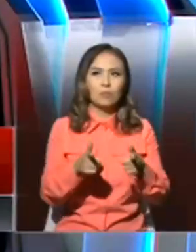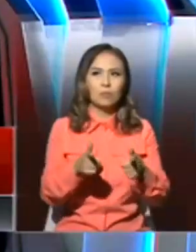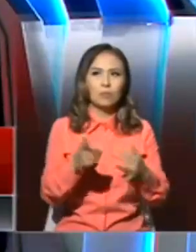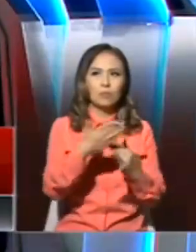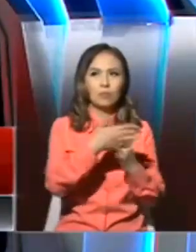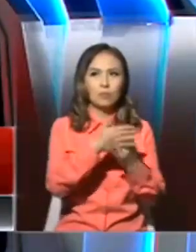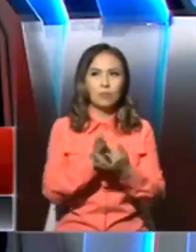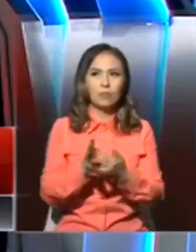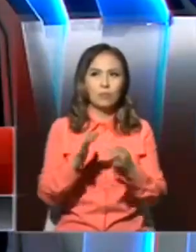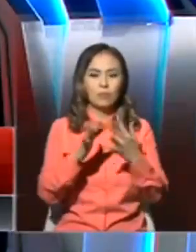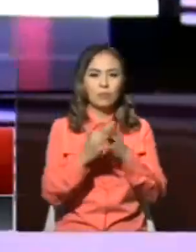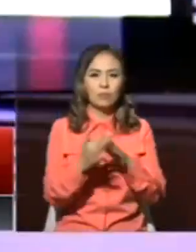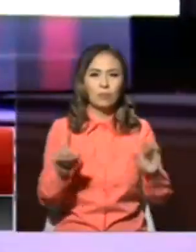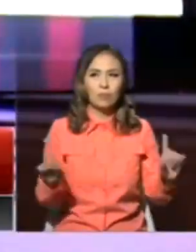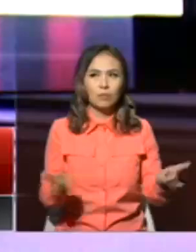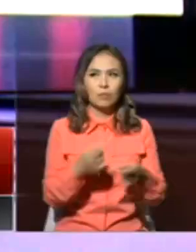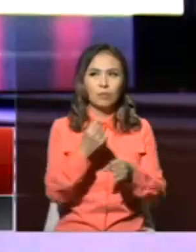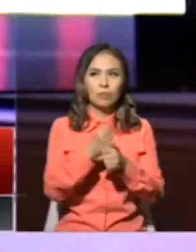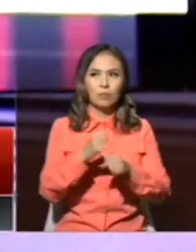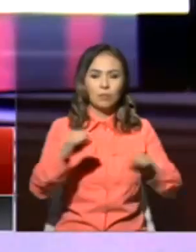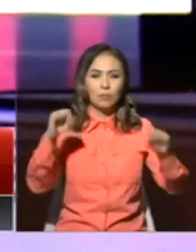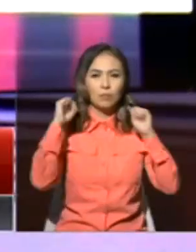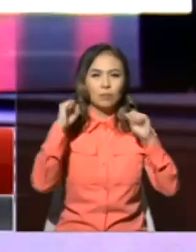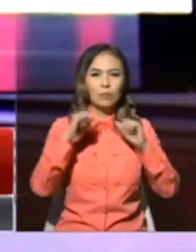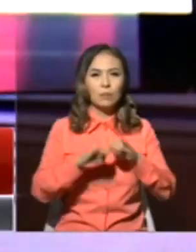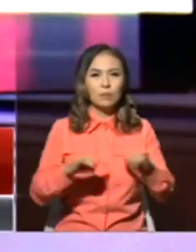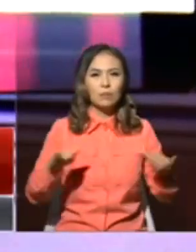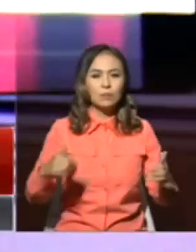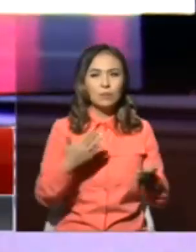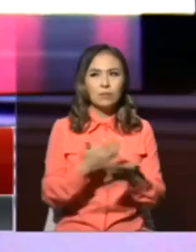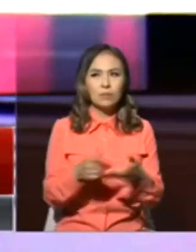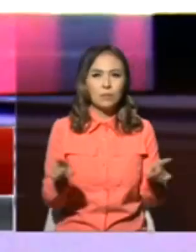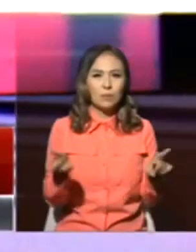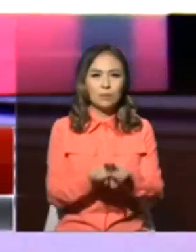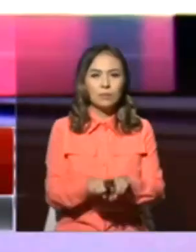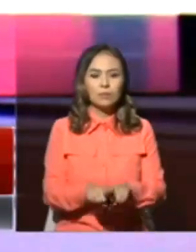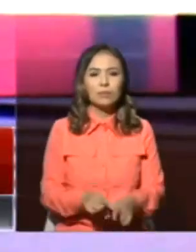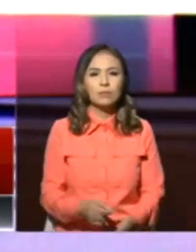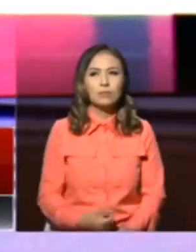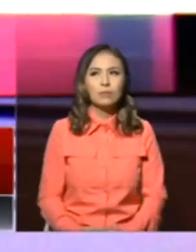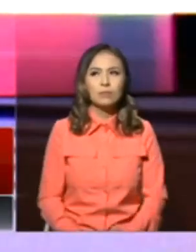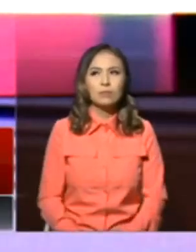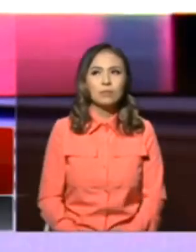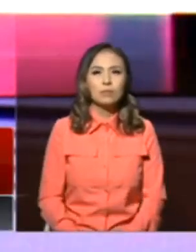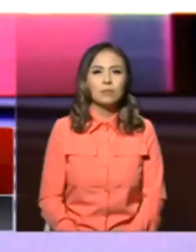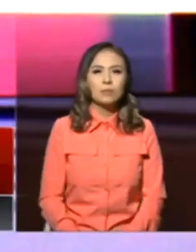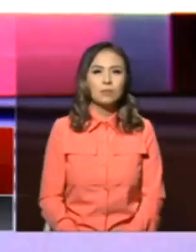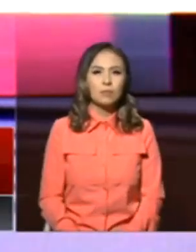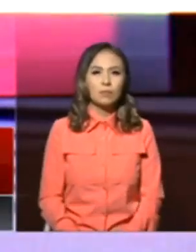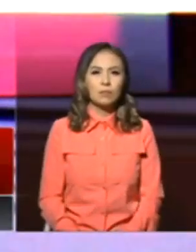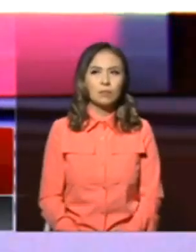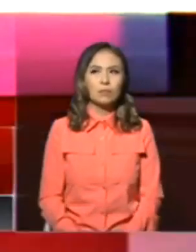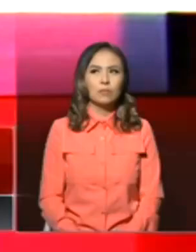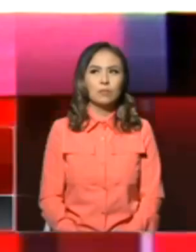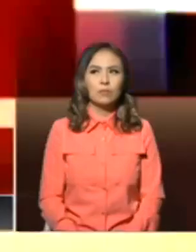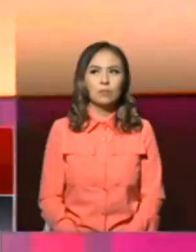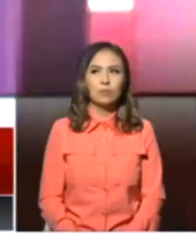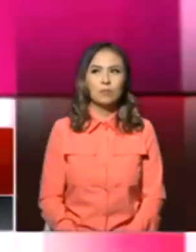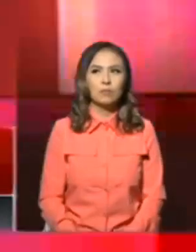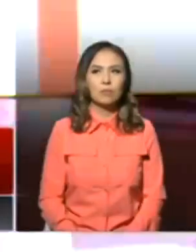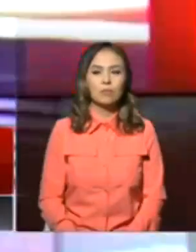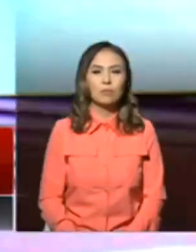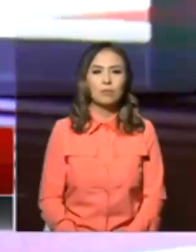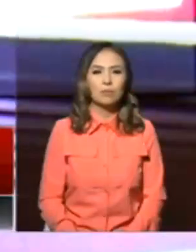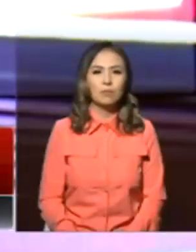бөліп, ауылдарды көркейтейік, спорттық алаңдар ашайық. Тура сол. Тура сол. Қалай қарайсыз оған? Онда емес. Қараңыз,